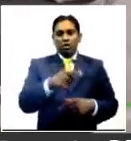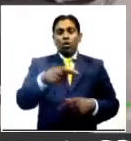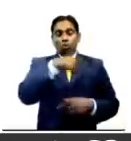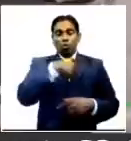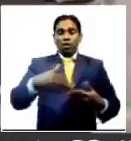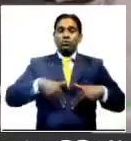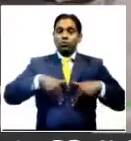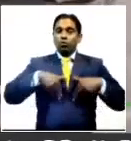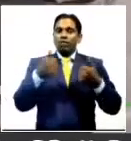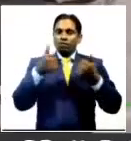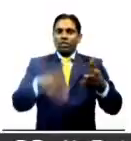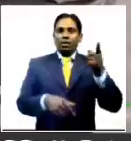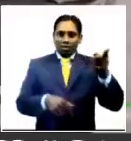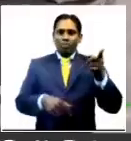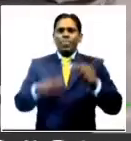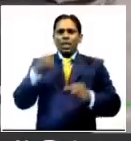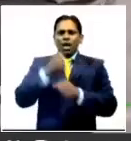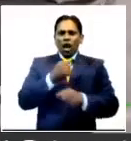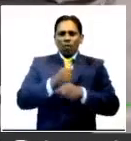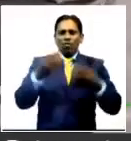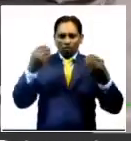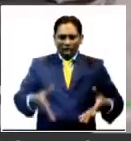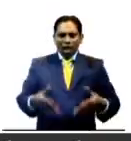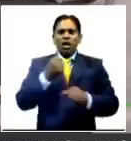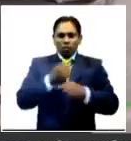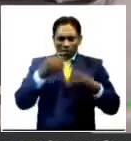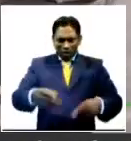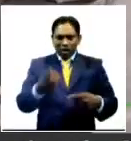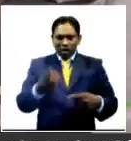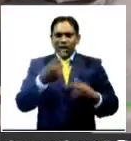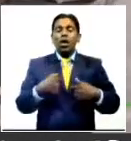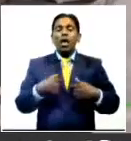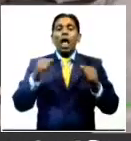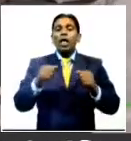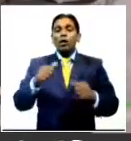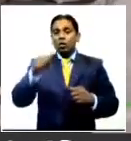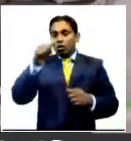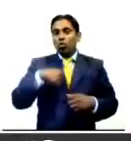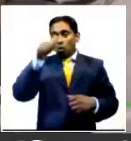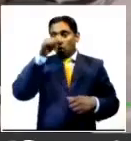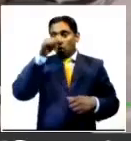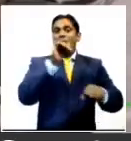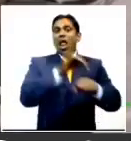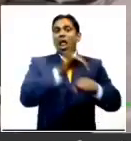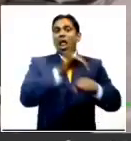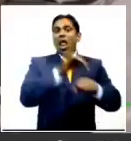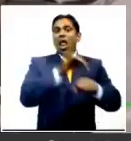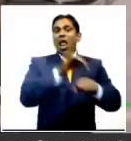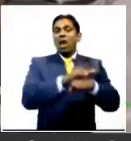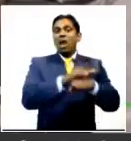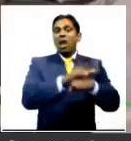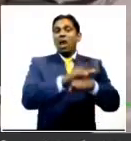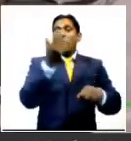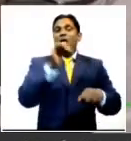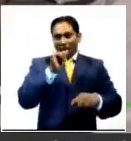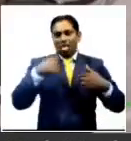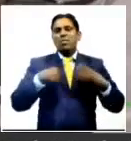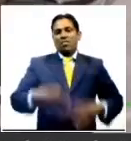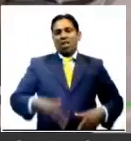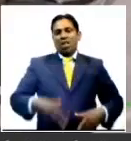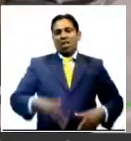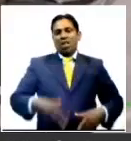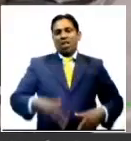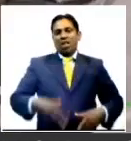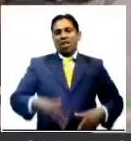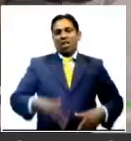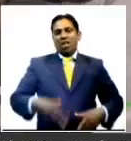ෆේල් කියනවනේ ඔව් මේ ආණ්ඩුව ෆේල් කොරුන්ට දඩුවන් දුන්නේ නැති නිසා බැදුම් කරේ උන් තාම ඇතුළට යවපු නැති නිසා ආ ෆේල් ඒක